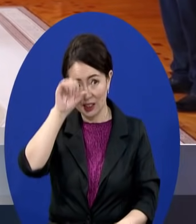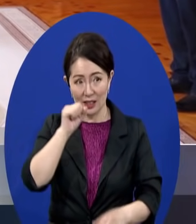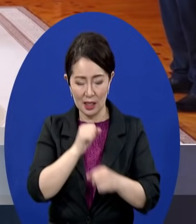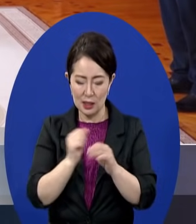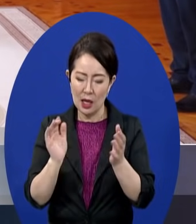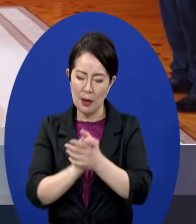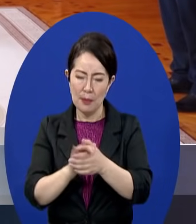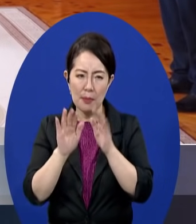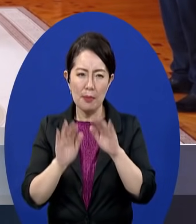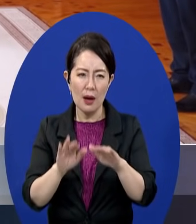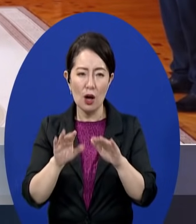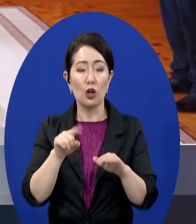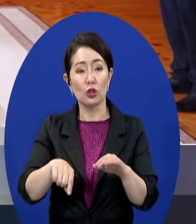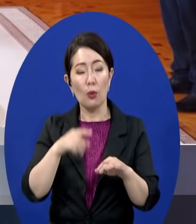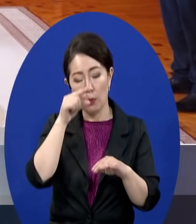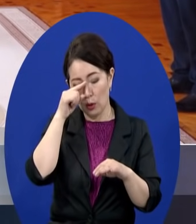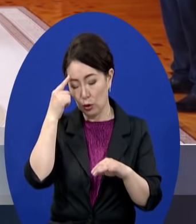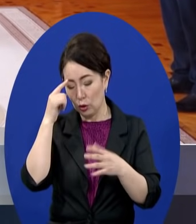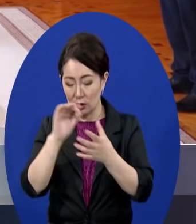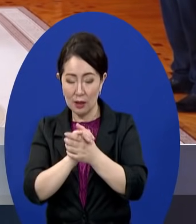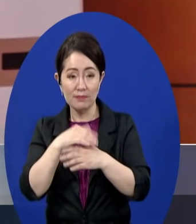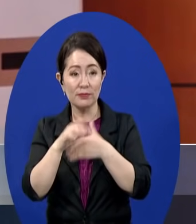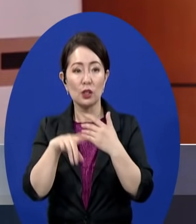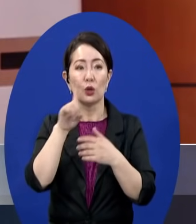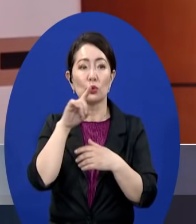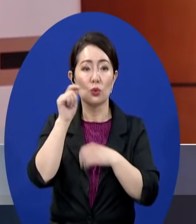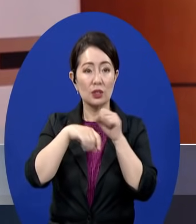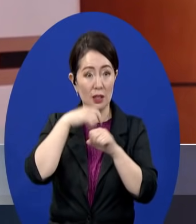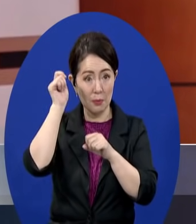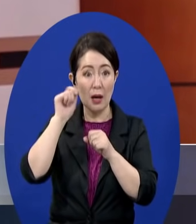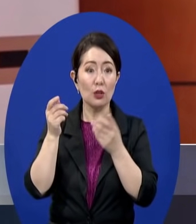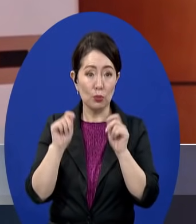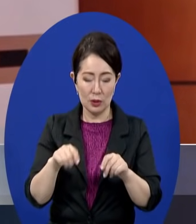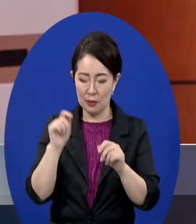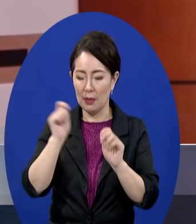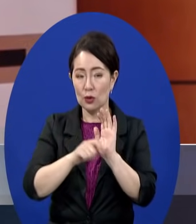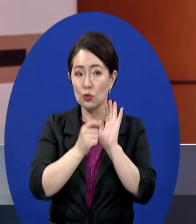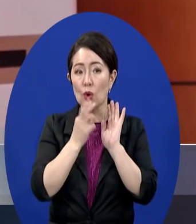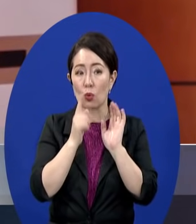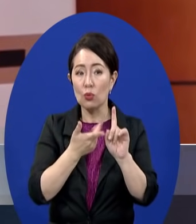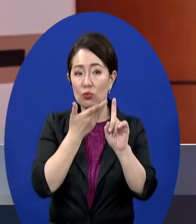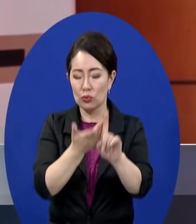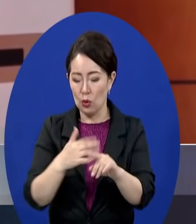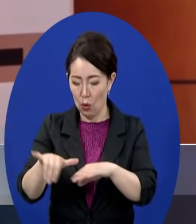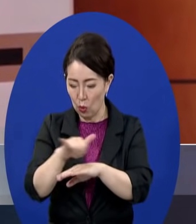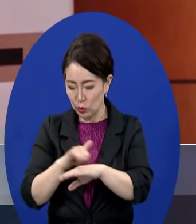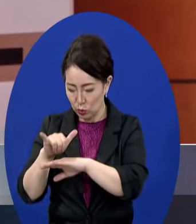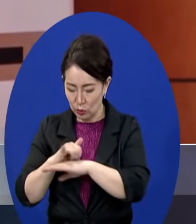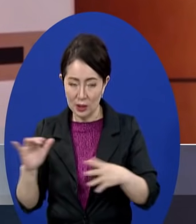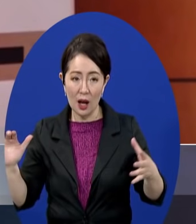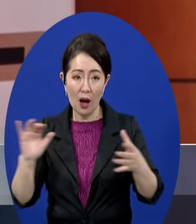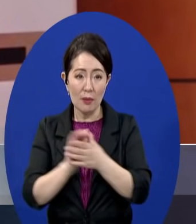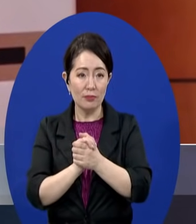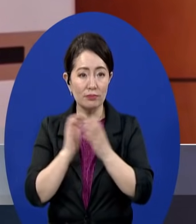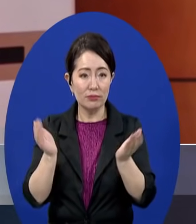100 жилийн ой энэ он тохиож байна. Ойг тохиолдуулан шагнаж баяр хүргэж үхэлдэг. Цаашид хоёр улсын иж бүрийн стратегийн түншлэлийн харилцааг